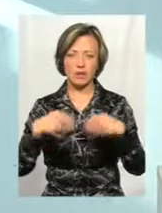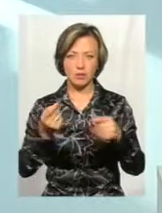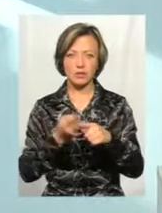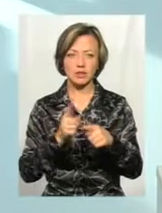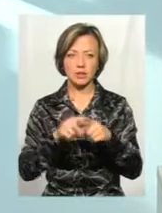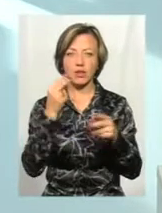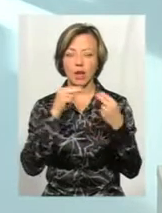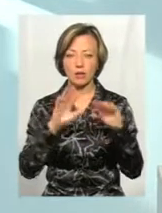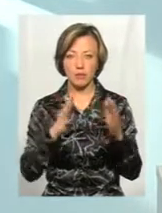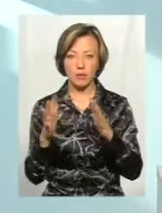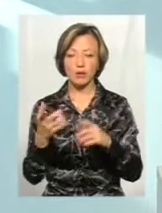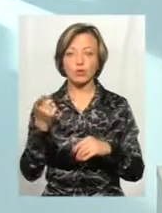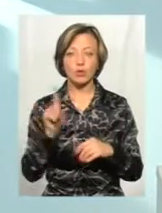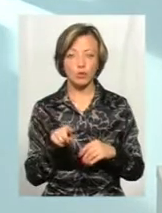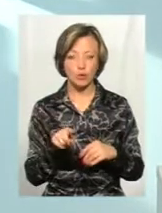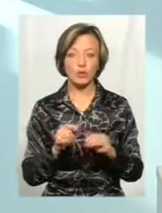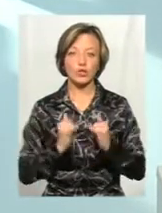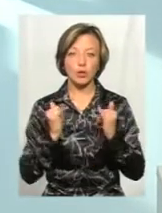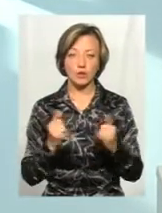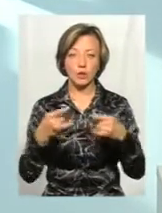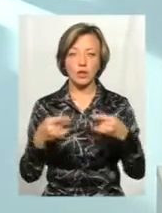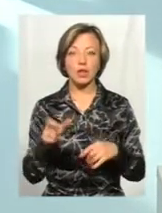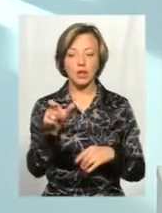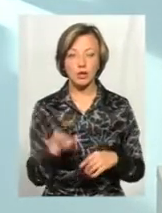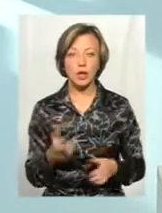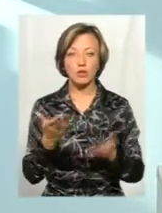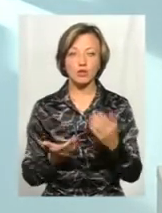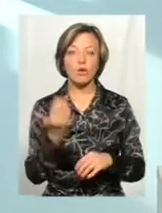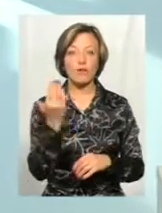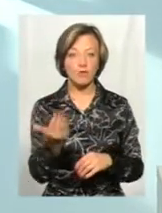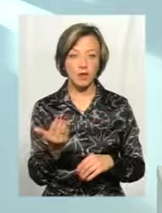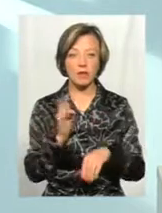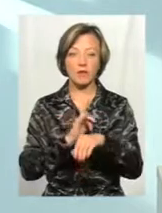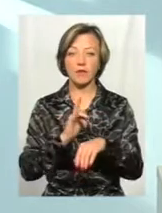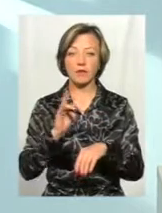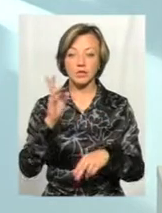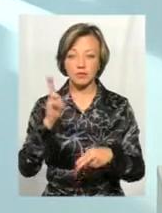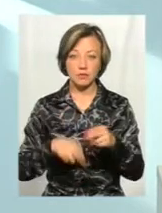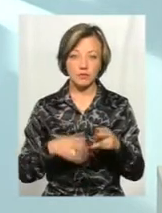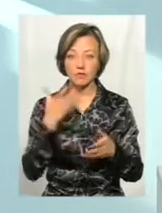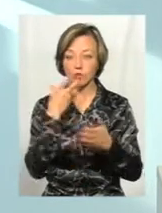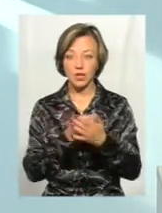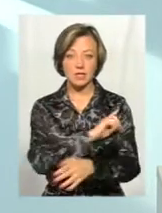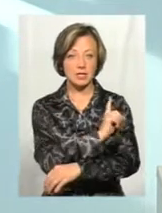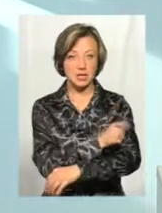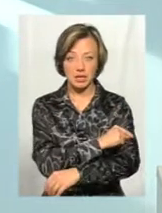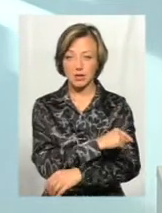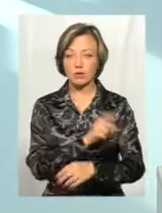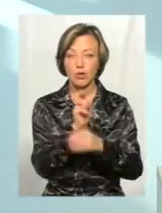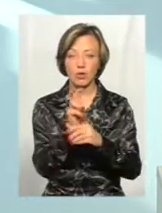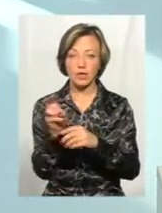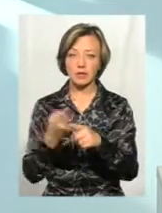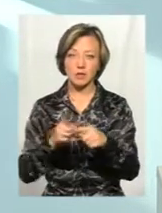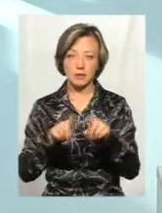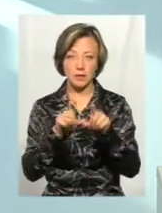в кращих випадках. Тому, шановний телеглядач, якщо ви вичерпали всі свої сили вже на те, щоб ходити по